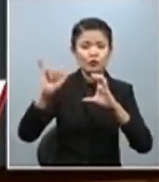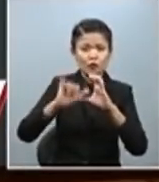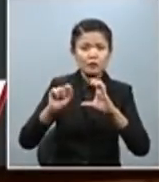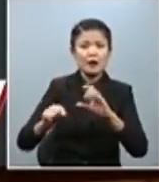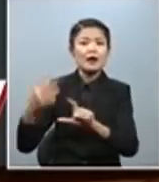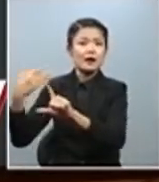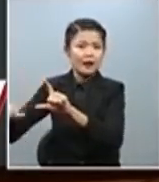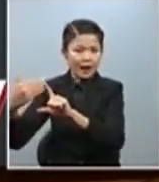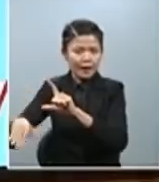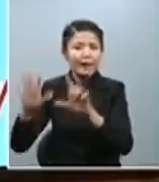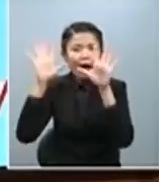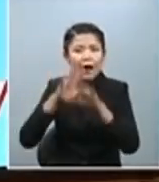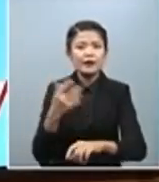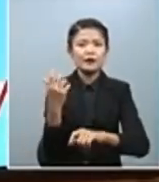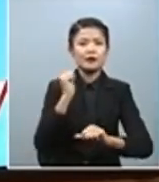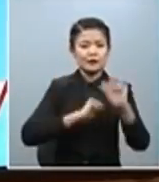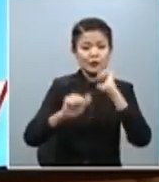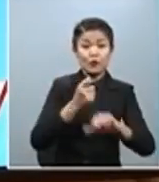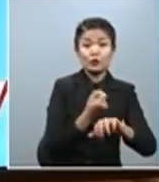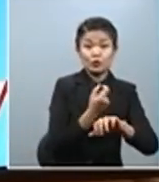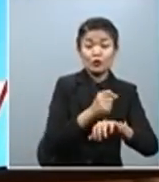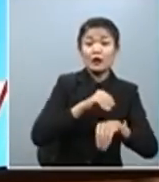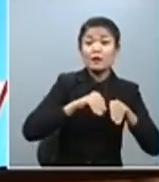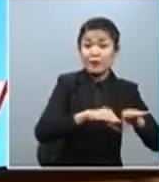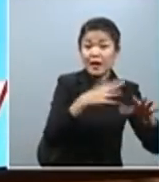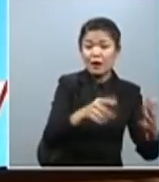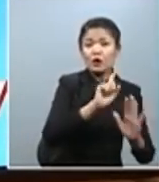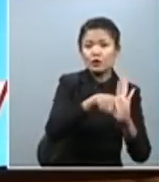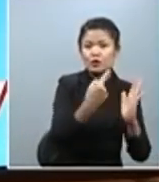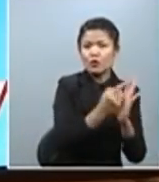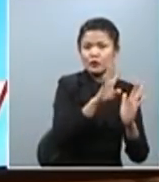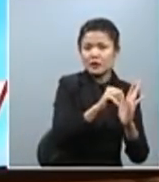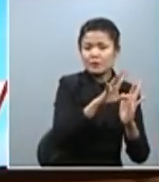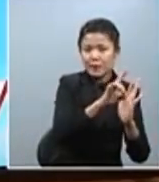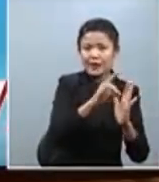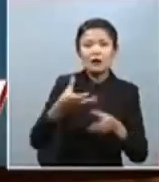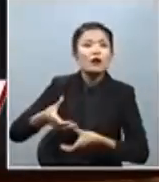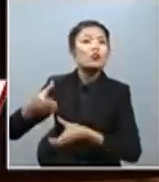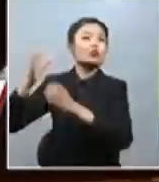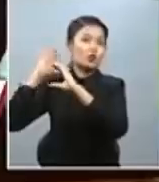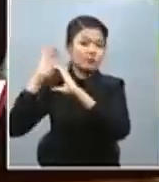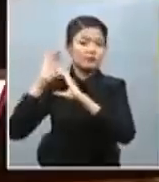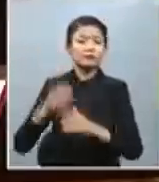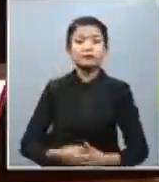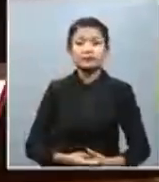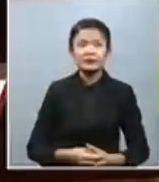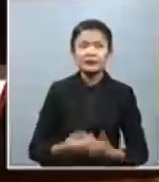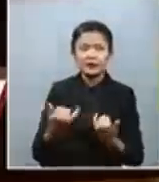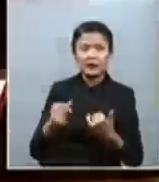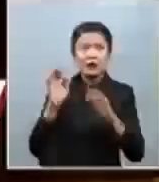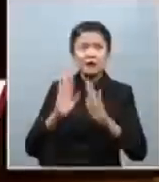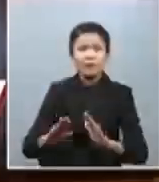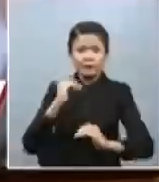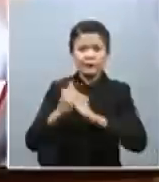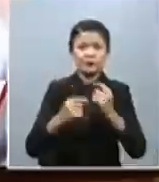รีรันละครหลังจากออกอากาศสดไปแล้ว48ชั่วโมงซึ่งคาดว่าจะเป็นรูปแบบที่ต่อยอดสร้างรายได้ใหม่ที่ชัดเจนให้กับช่อง